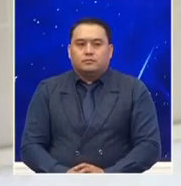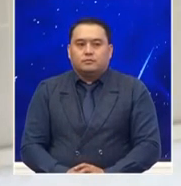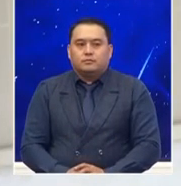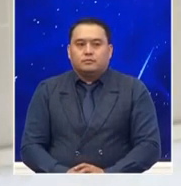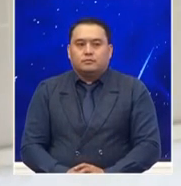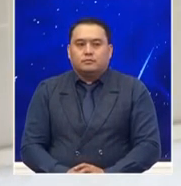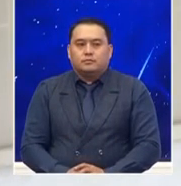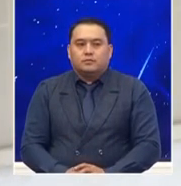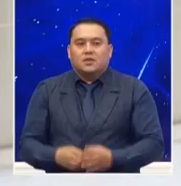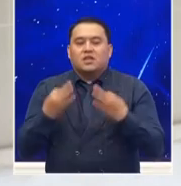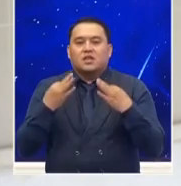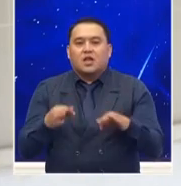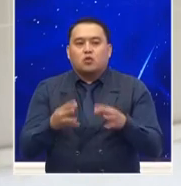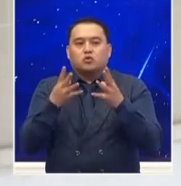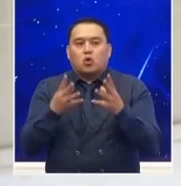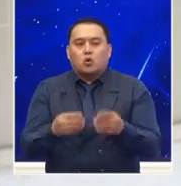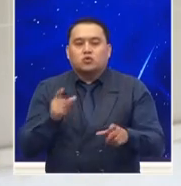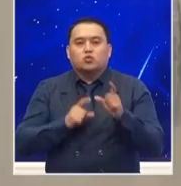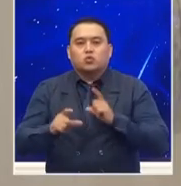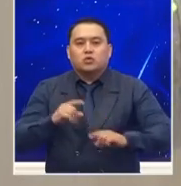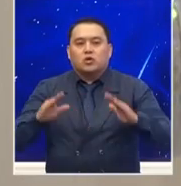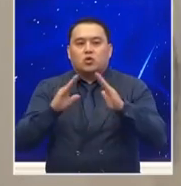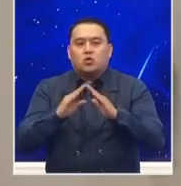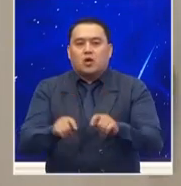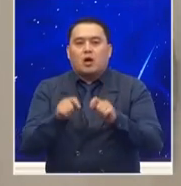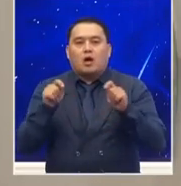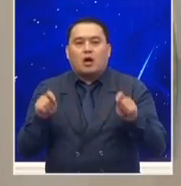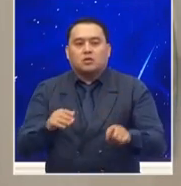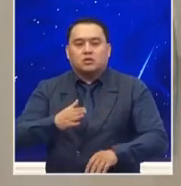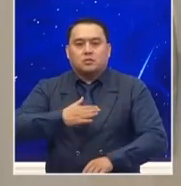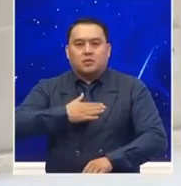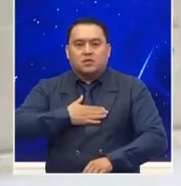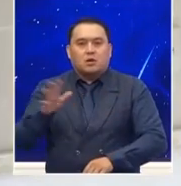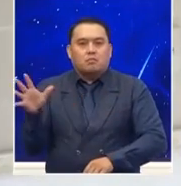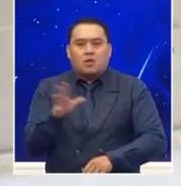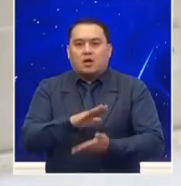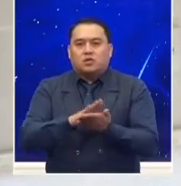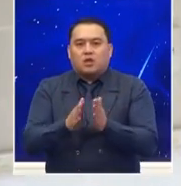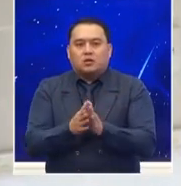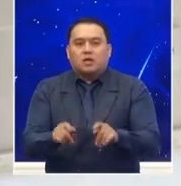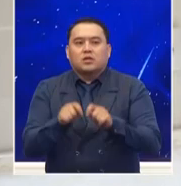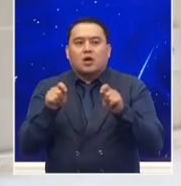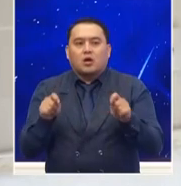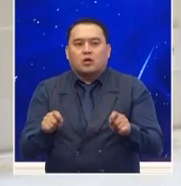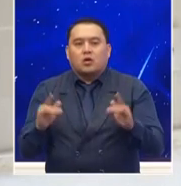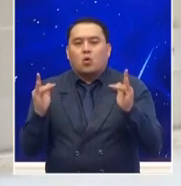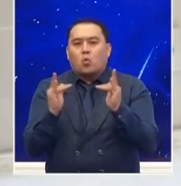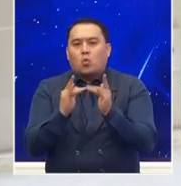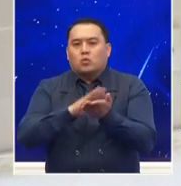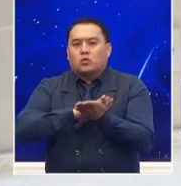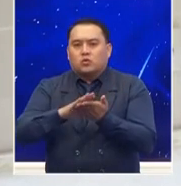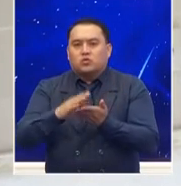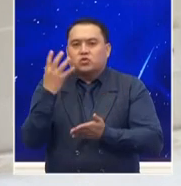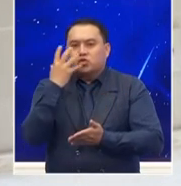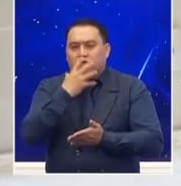Тәуелсіздік мерекесіне қарсы бізде студенттер үйі ашылды. Бізге осындай барлық жағдайлар жасалынған, төсек орындары,